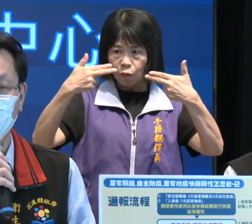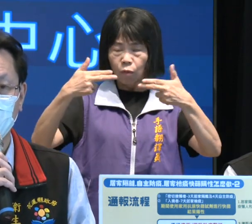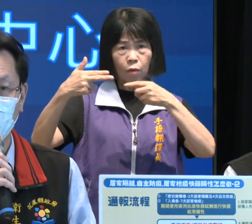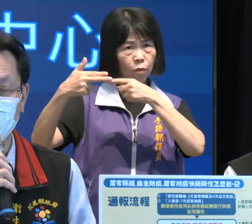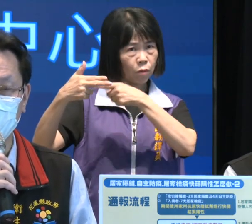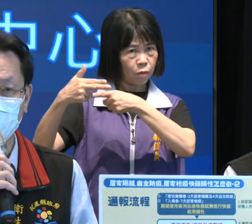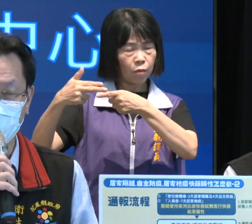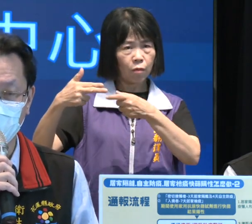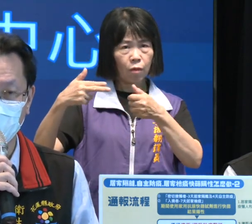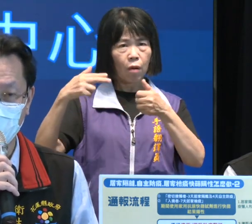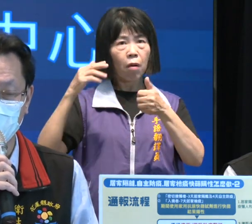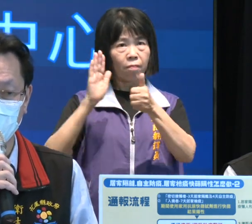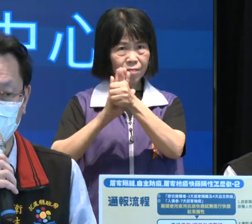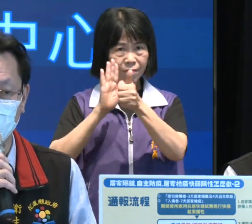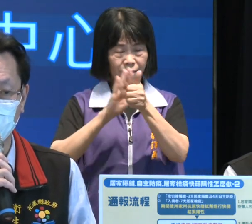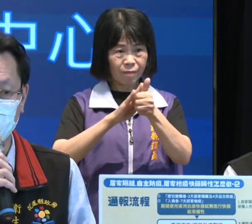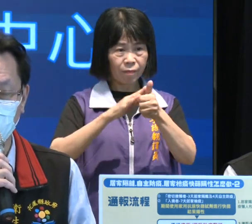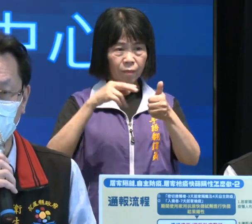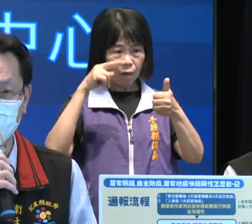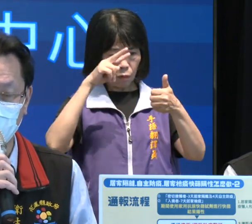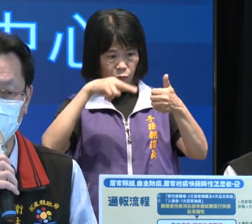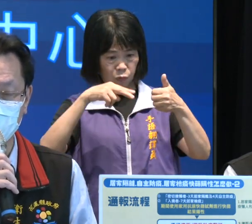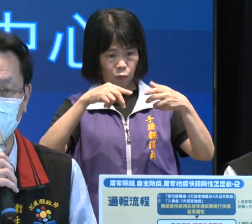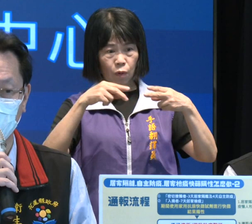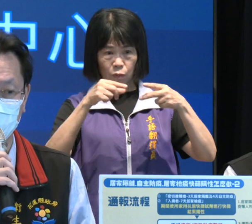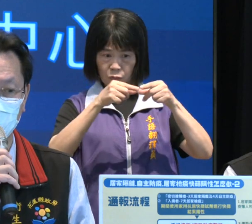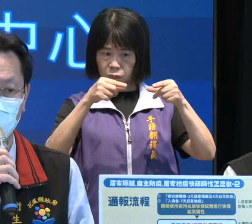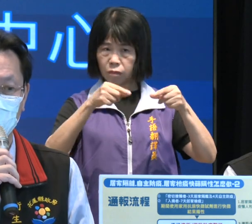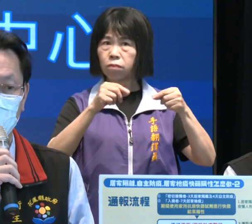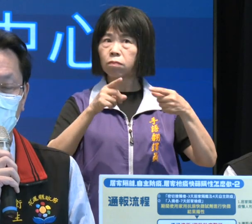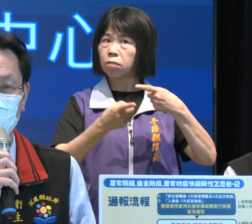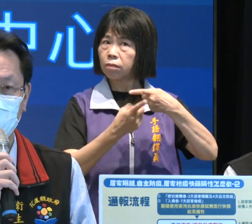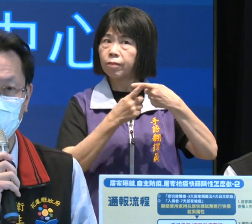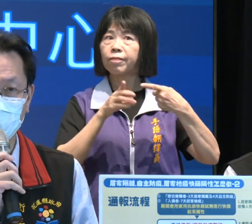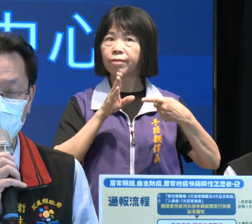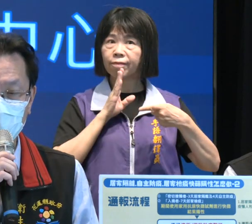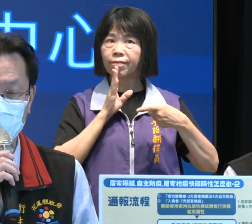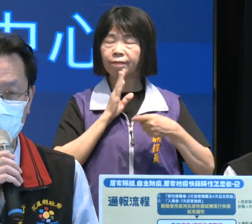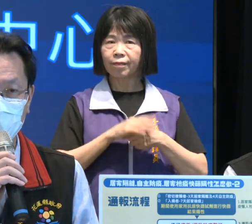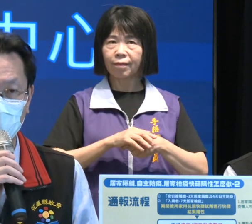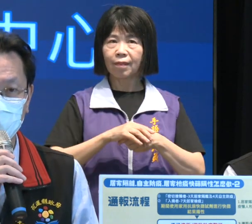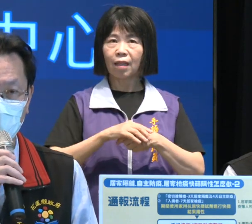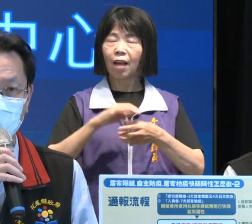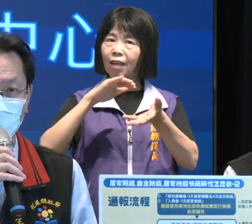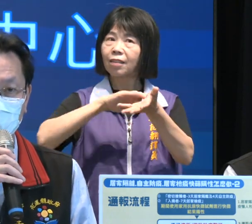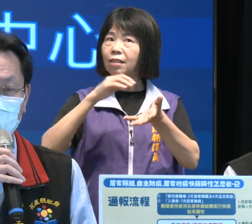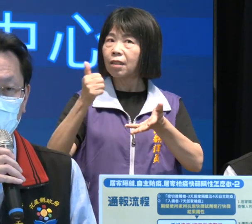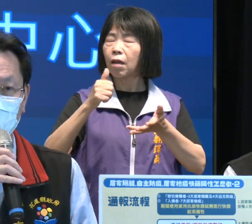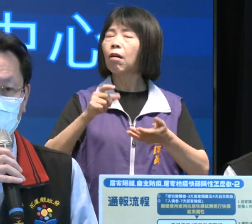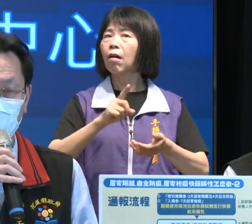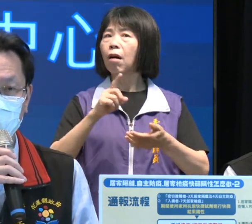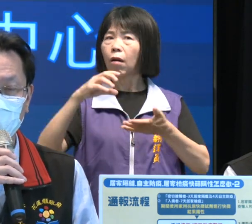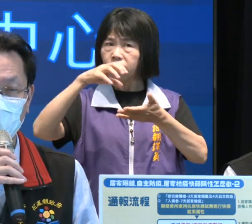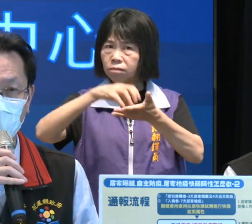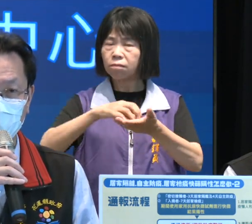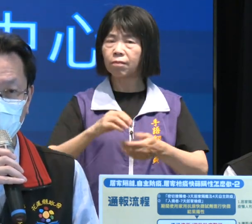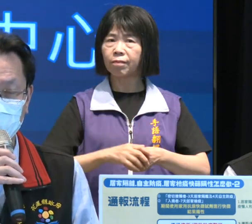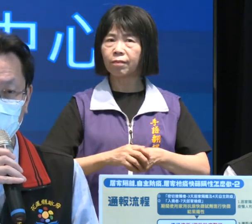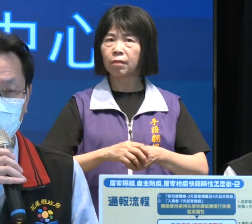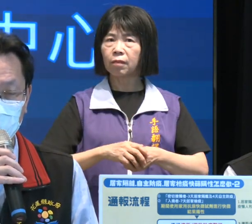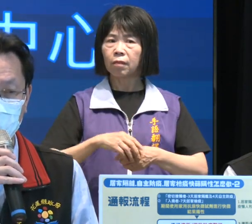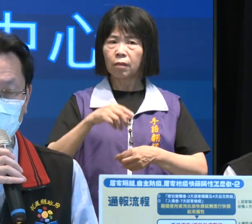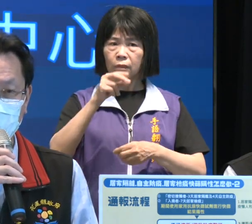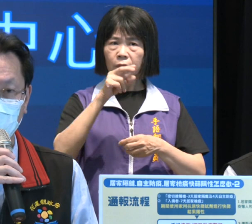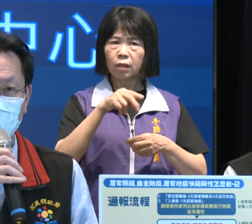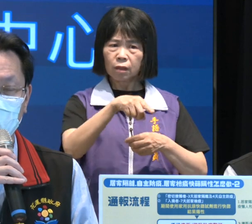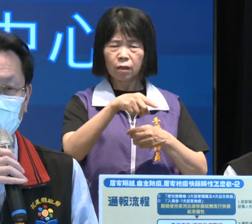方式跟你确认你的快筛是阳性哈，需要由医师来确认。虽然说这两条